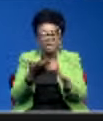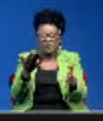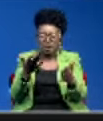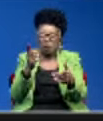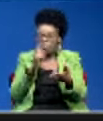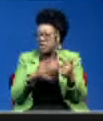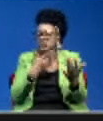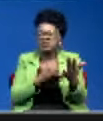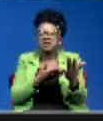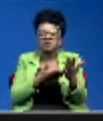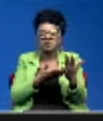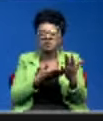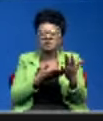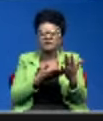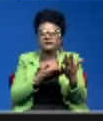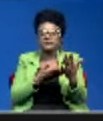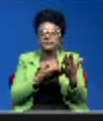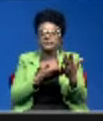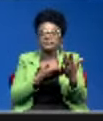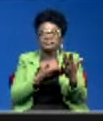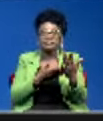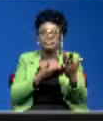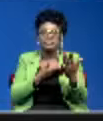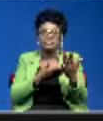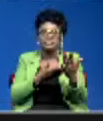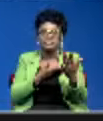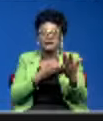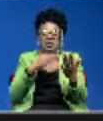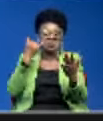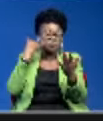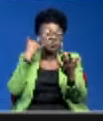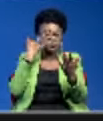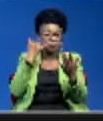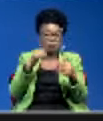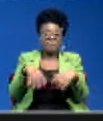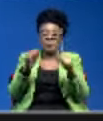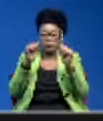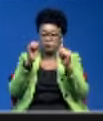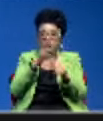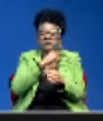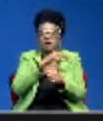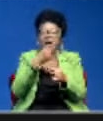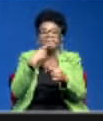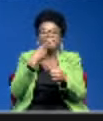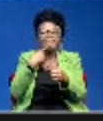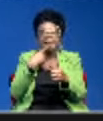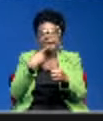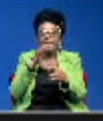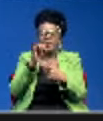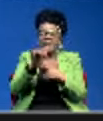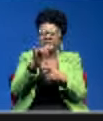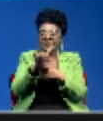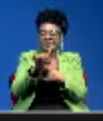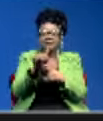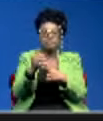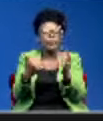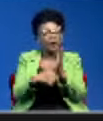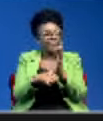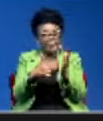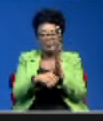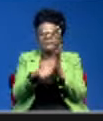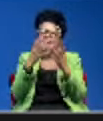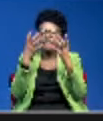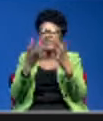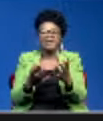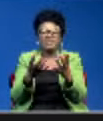gani? Msimamizi wa hospitali ya rufaa ya Nakuru ameeleza kuwa bado mfumo wa mapito unawatatiza. I don't think we